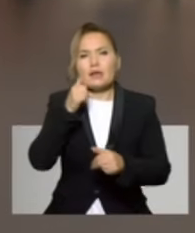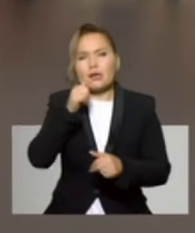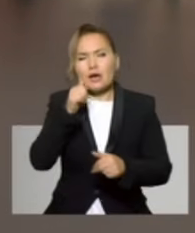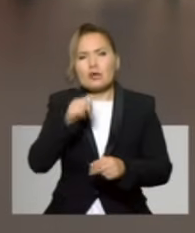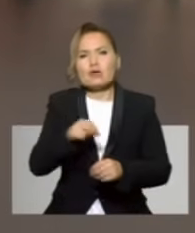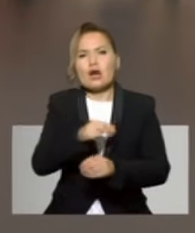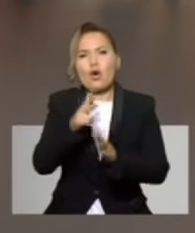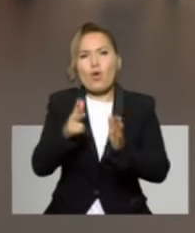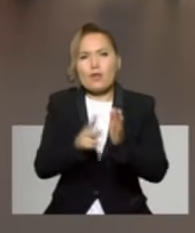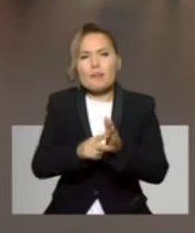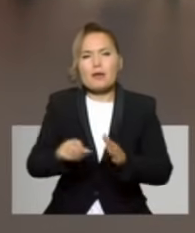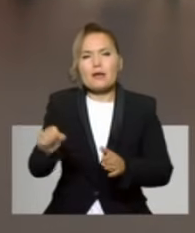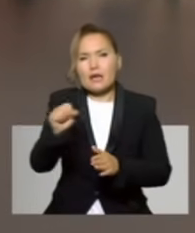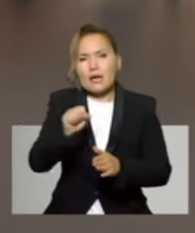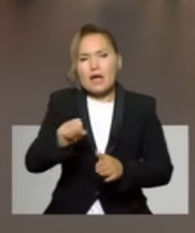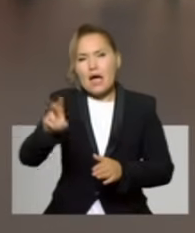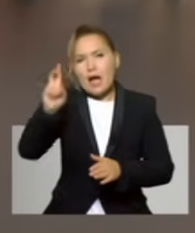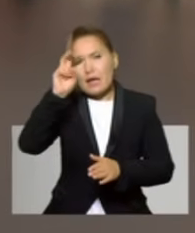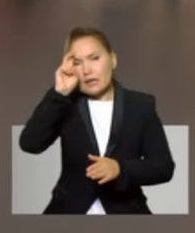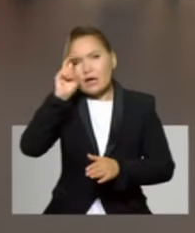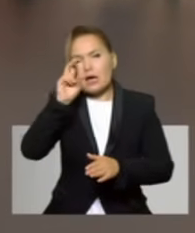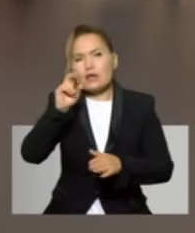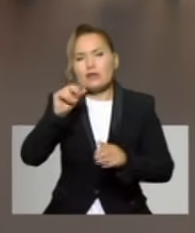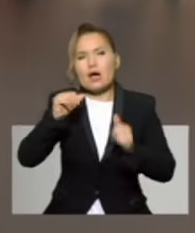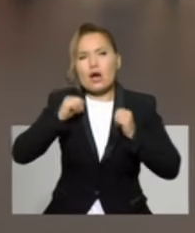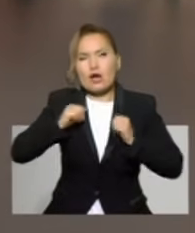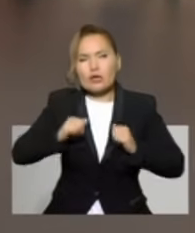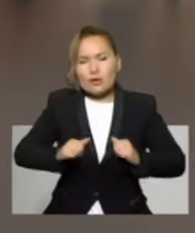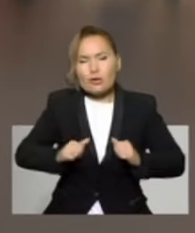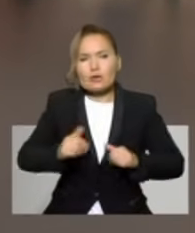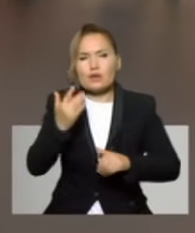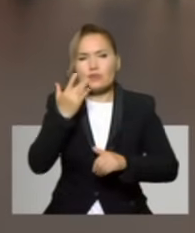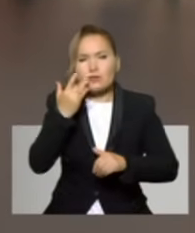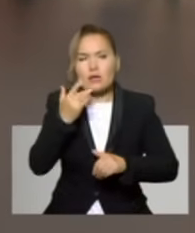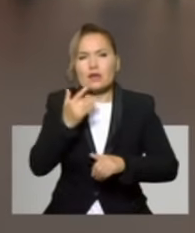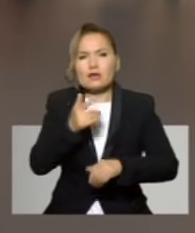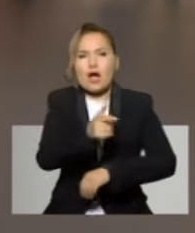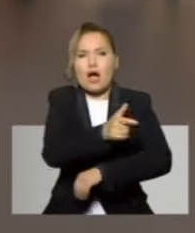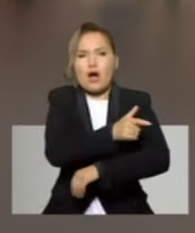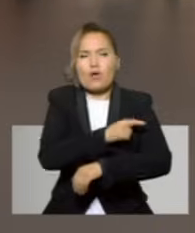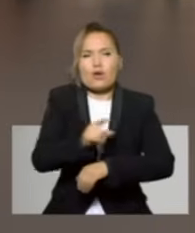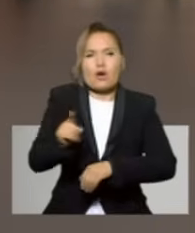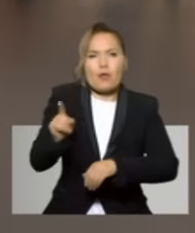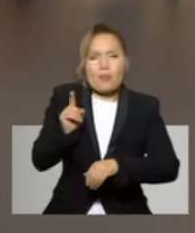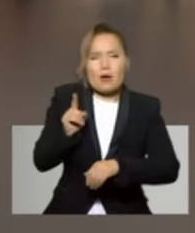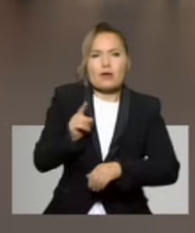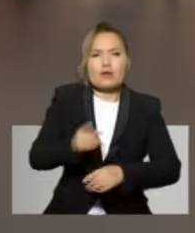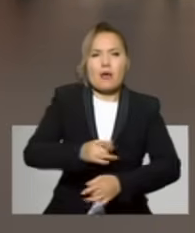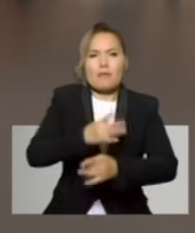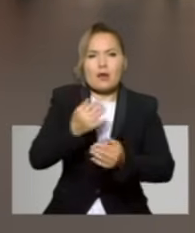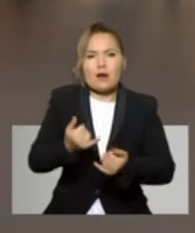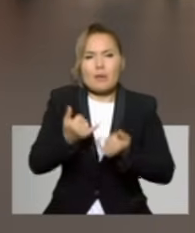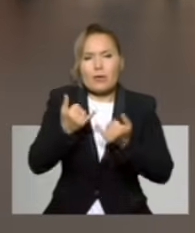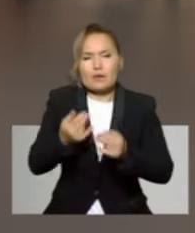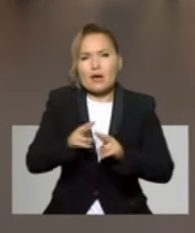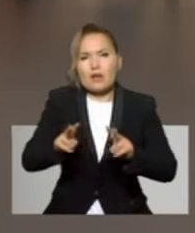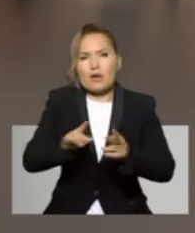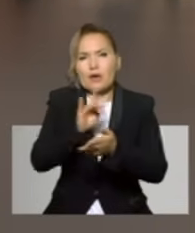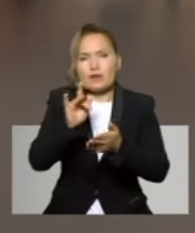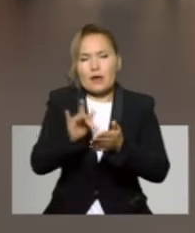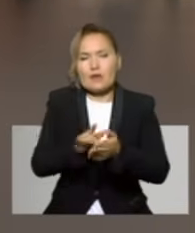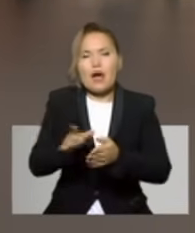Ертең, яғни 18 тамыз ел тыныштығы үшін күні-түні күзетте тұрған шегарашылар күні. Мереке қарсаңында бүгін ел